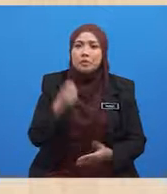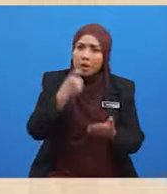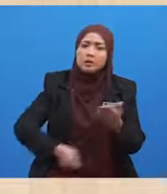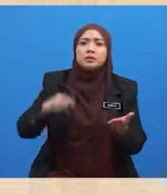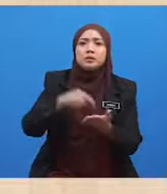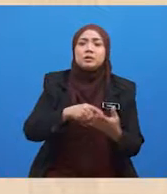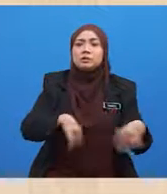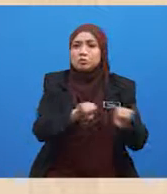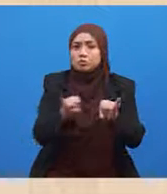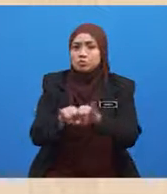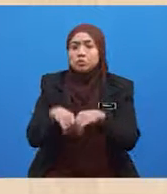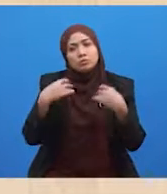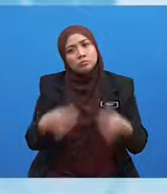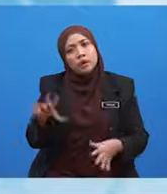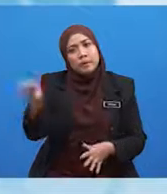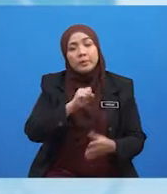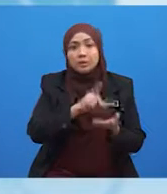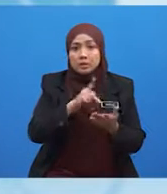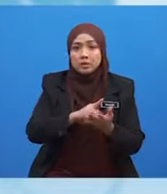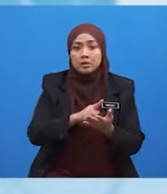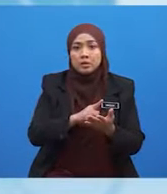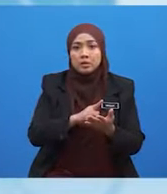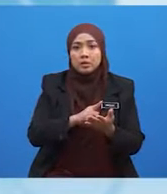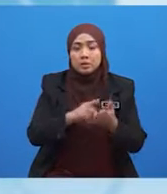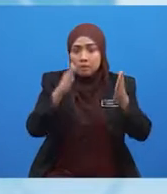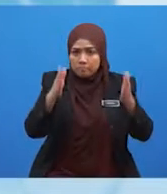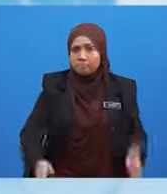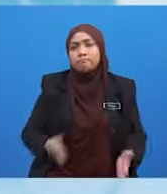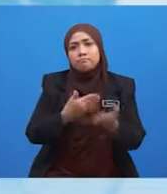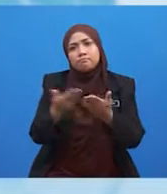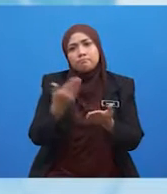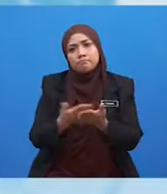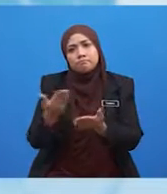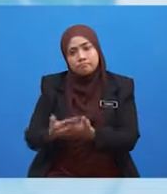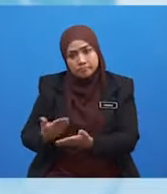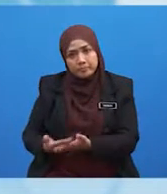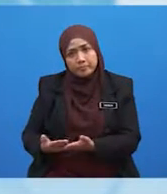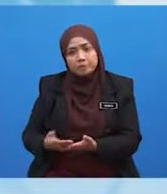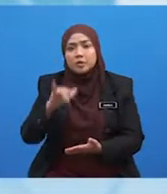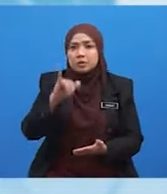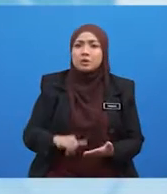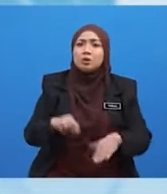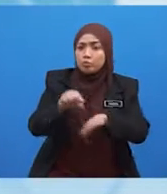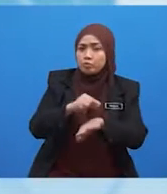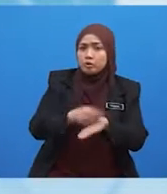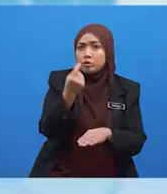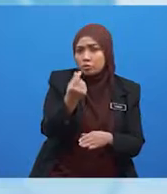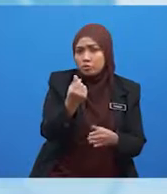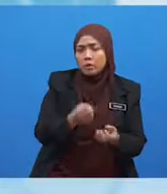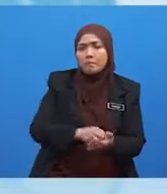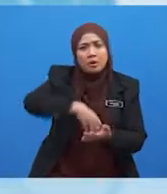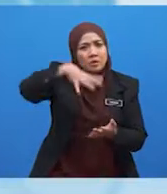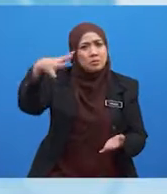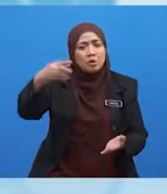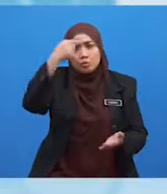harga ini juga telah mengambil kire keadaan pembeli yang kebanyakannya memerlukan belanja yang besar untuk